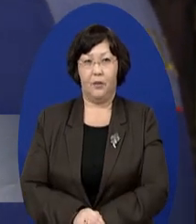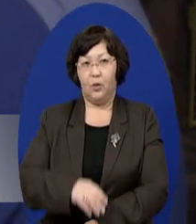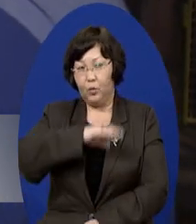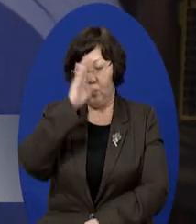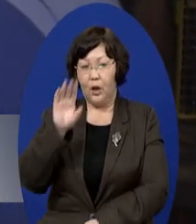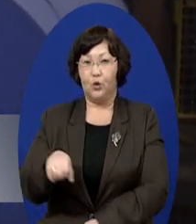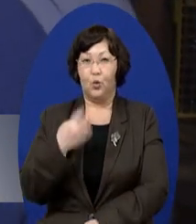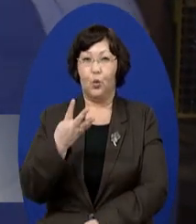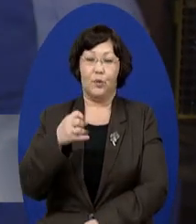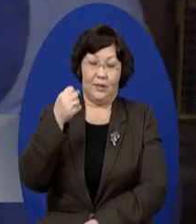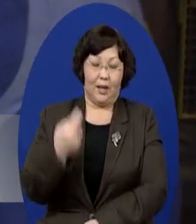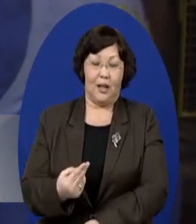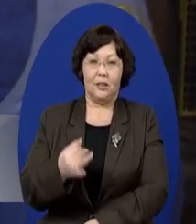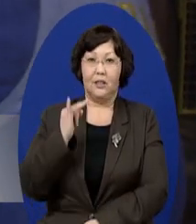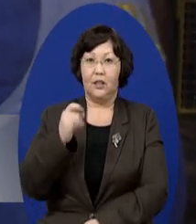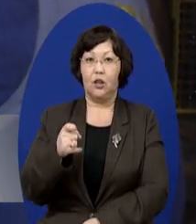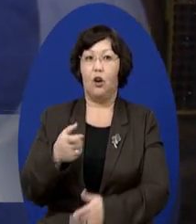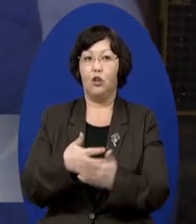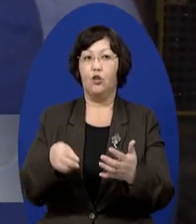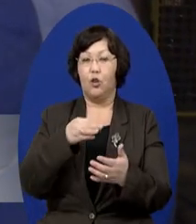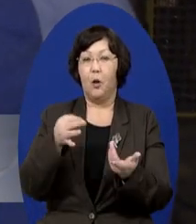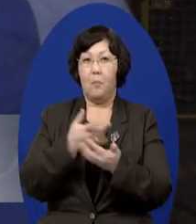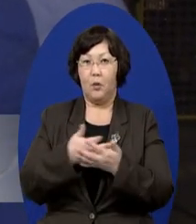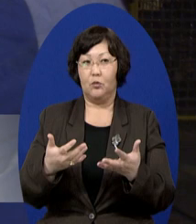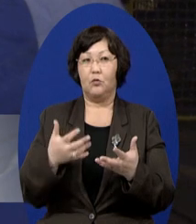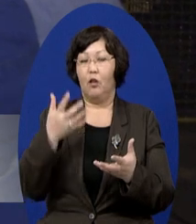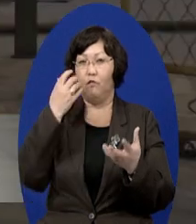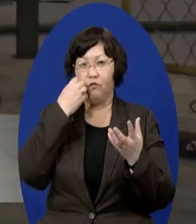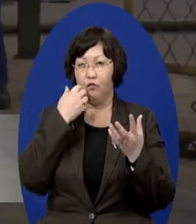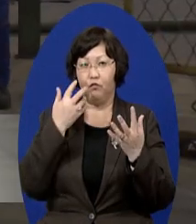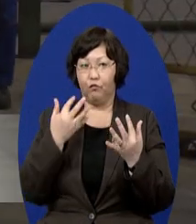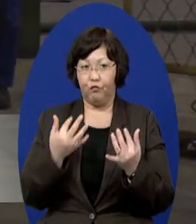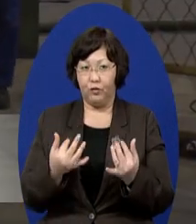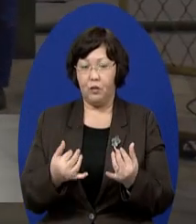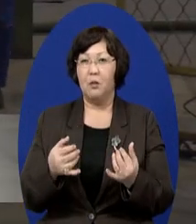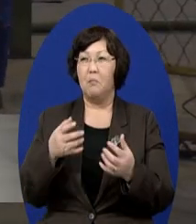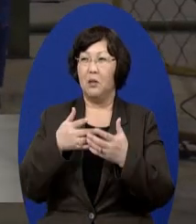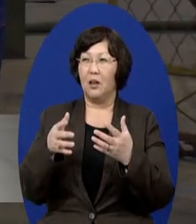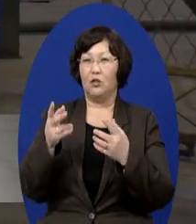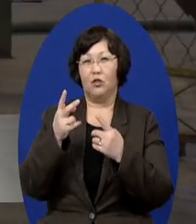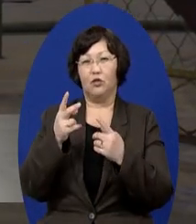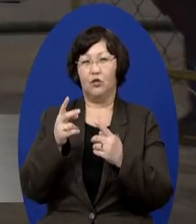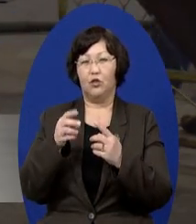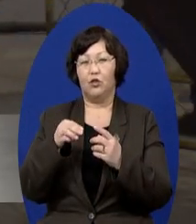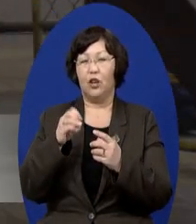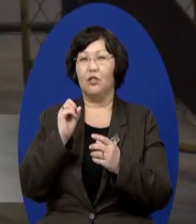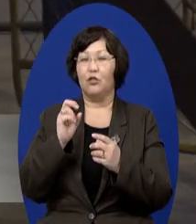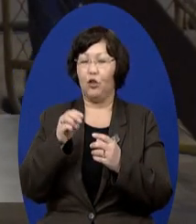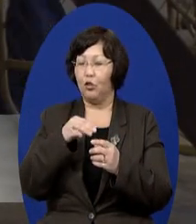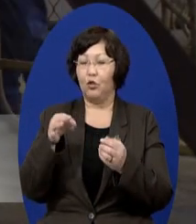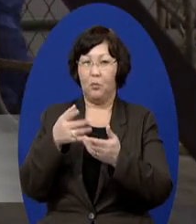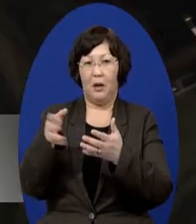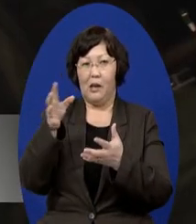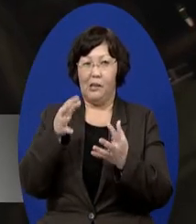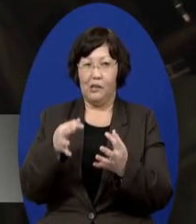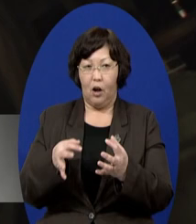Дулааны 4-р цэцгэлгээ станцын ихэнх тоногт хөөрөмж олон жилийн насталтад олсон учраас 100хан цехийн ажилтнуудын ажлын ачаалал жил ирэх тусам